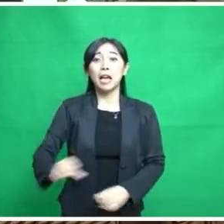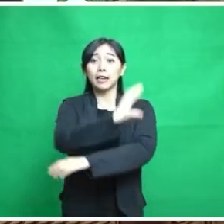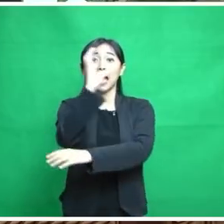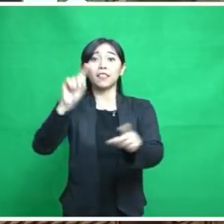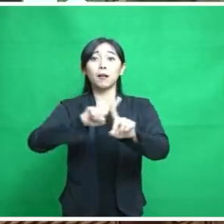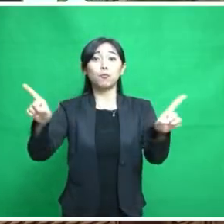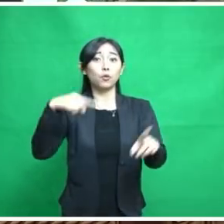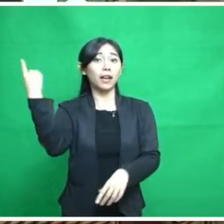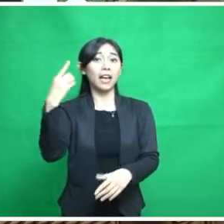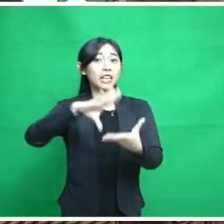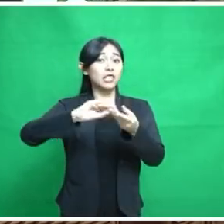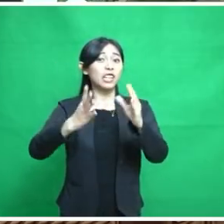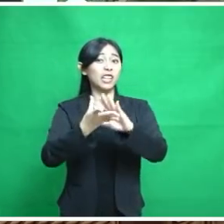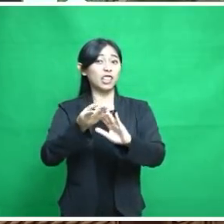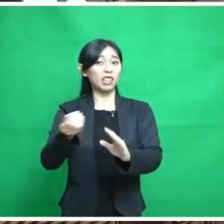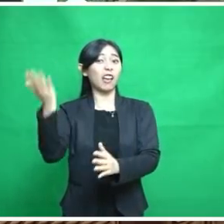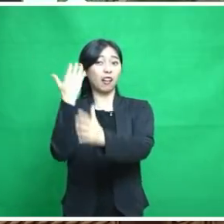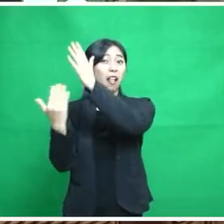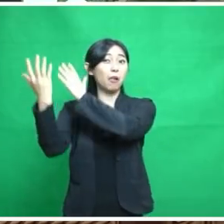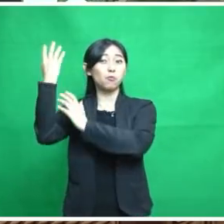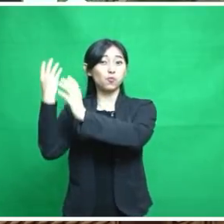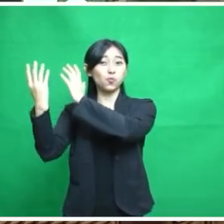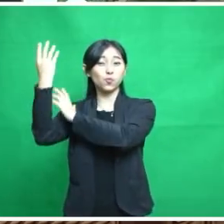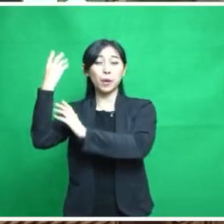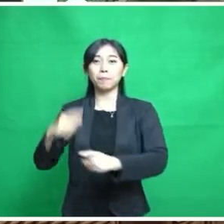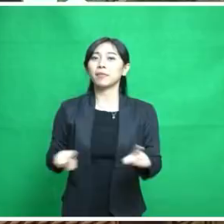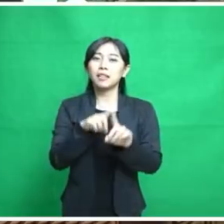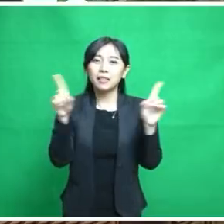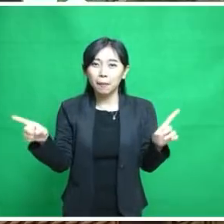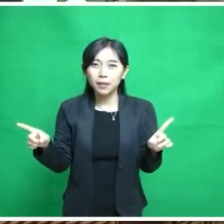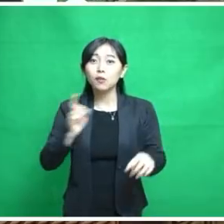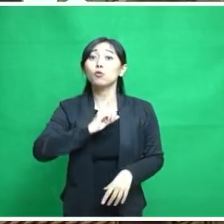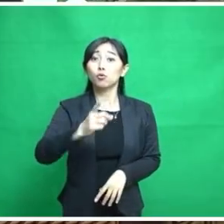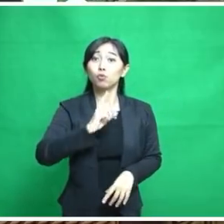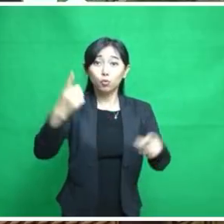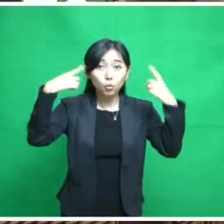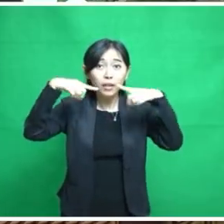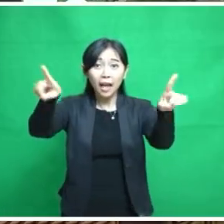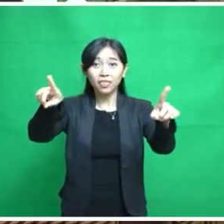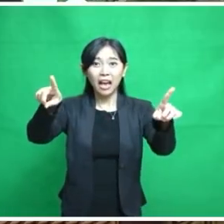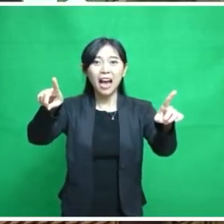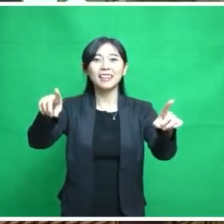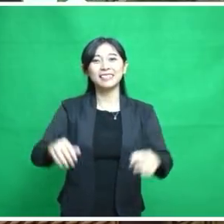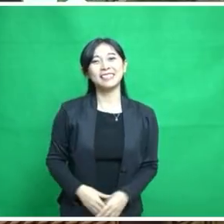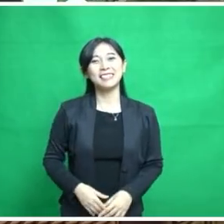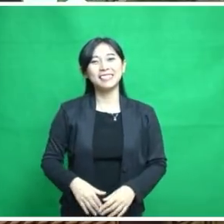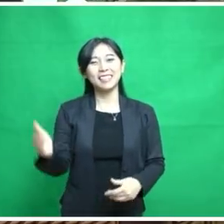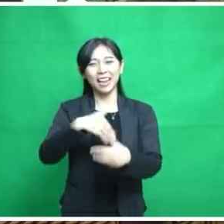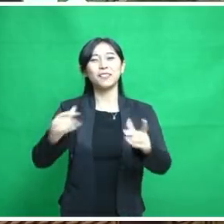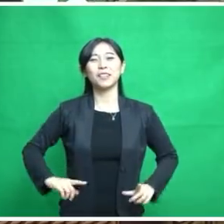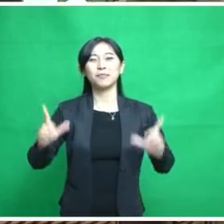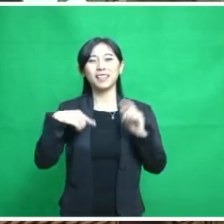Natal bukan sekedar dongeng atau cerita masa lalu. Natal sungguh-sungguh nyata dan berdampak dalam hidup